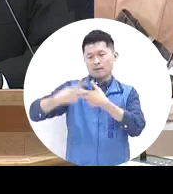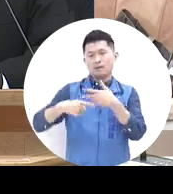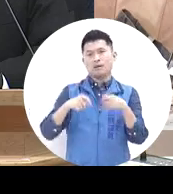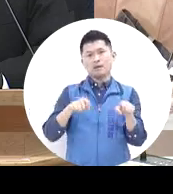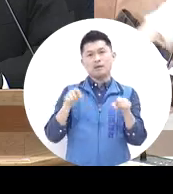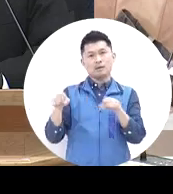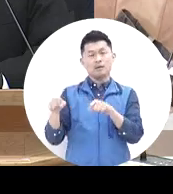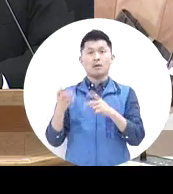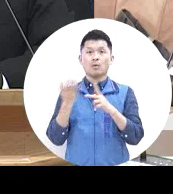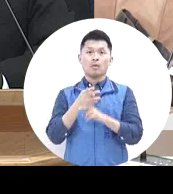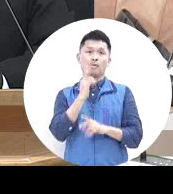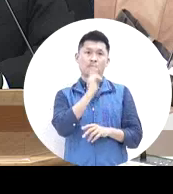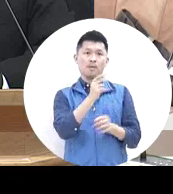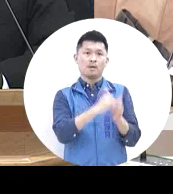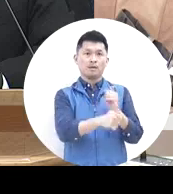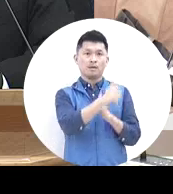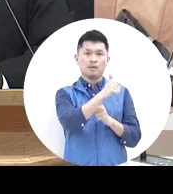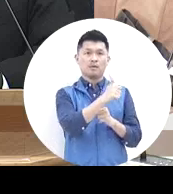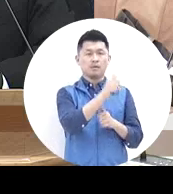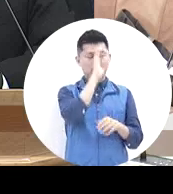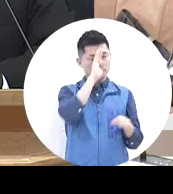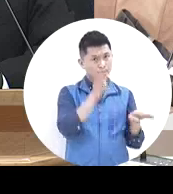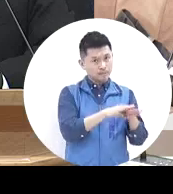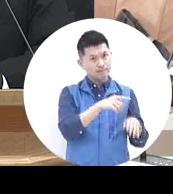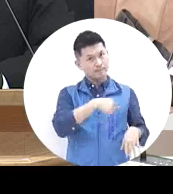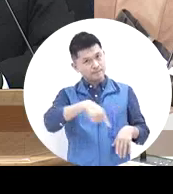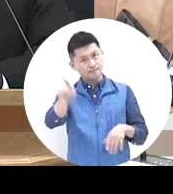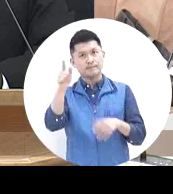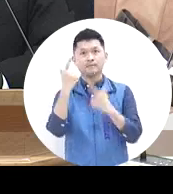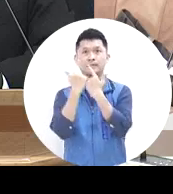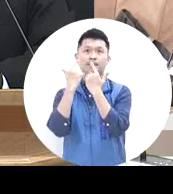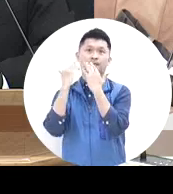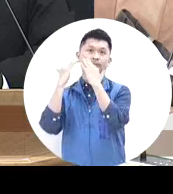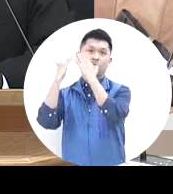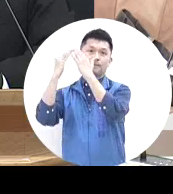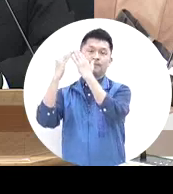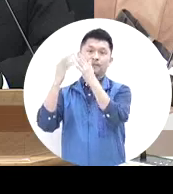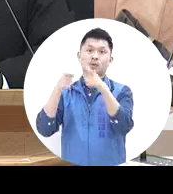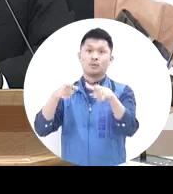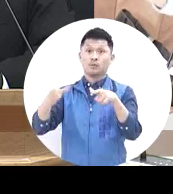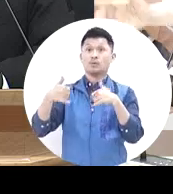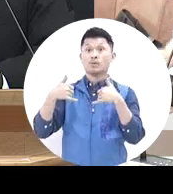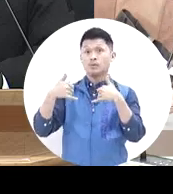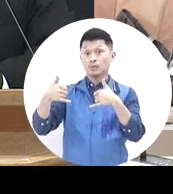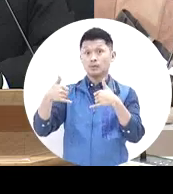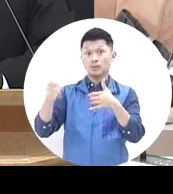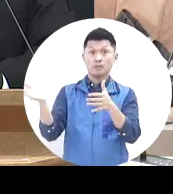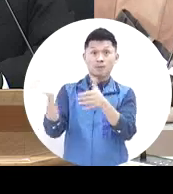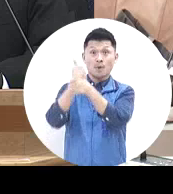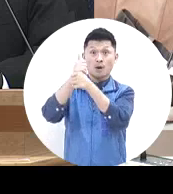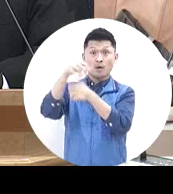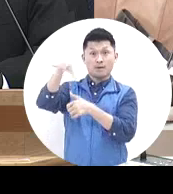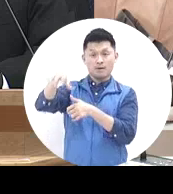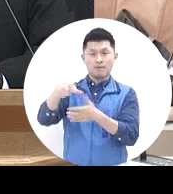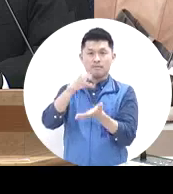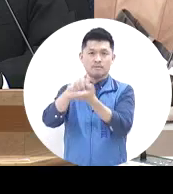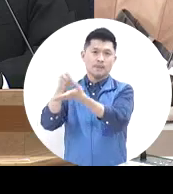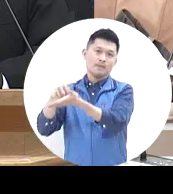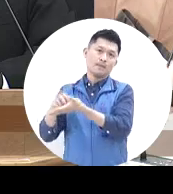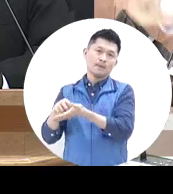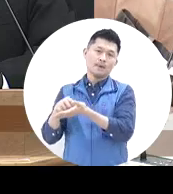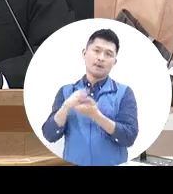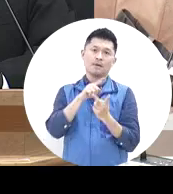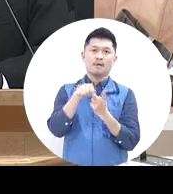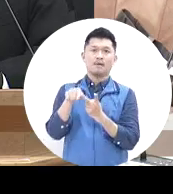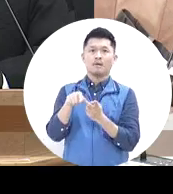仔请假去台北市公台北市公园路去遐办，我相信这一点一